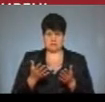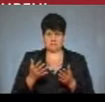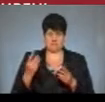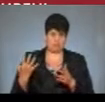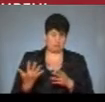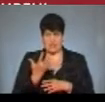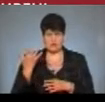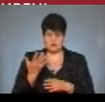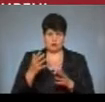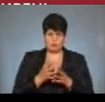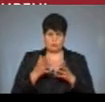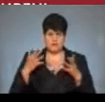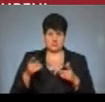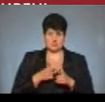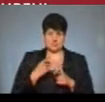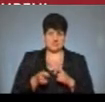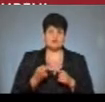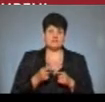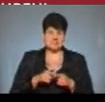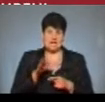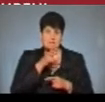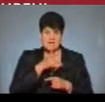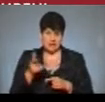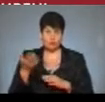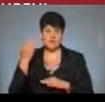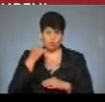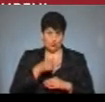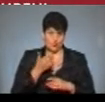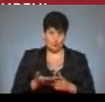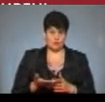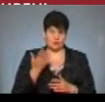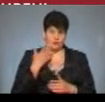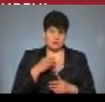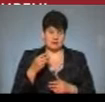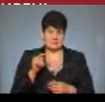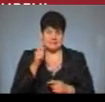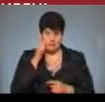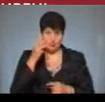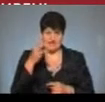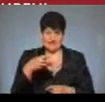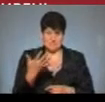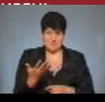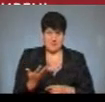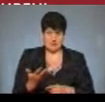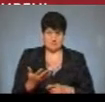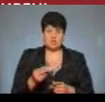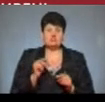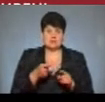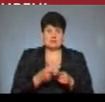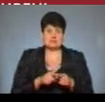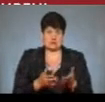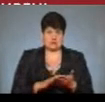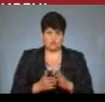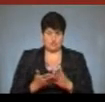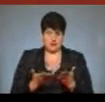5 разів більші, ніж в цей самий період минулого року, коли, власне, цибуля по 35. Чим була зумовлена ця ситуація